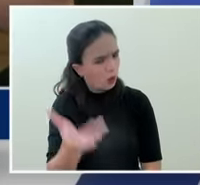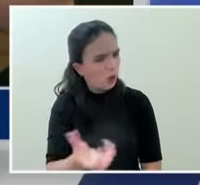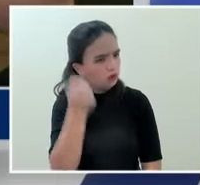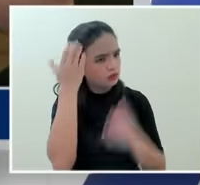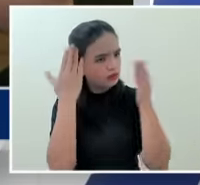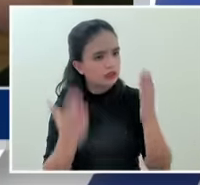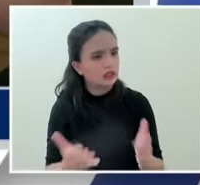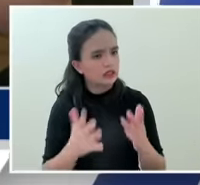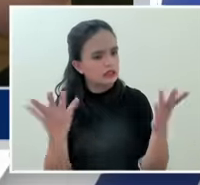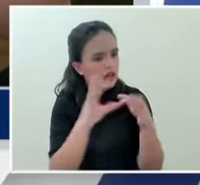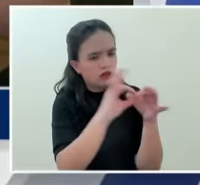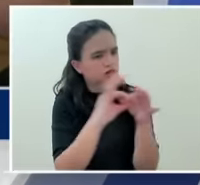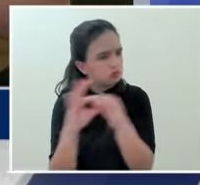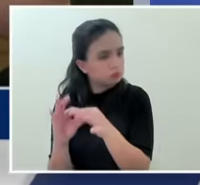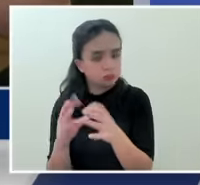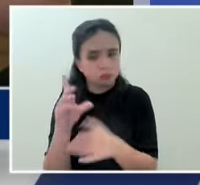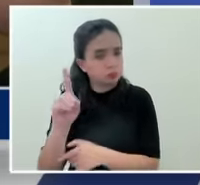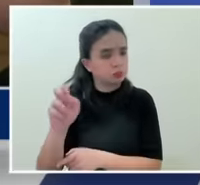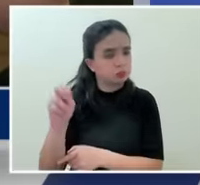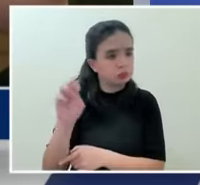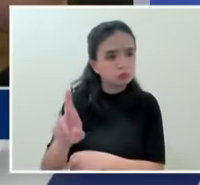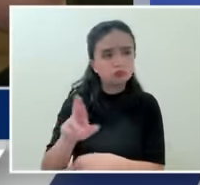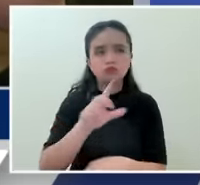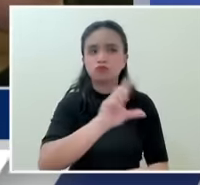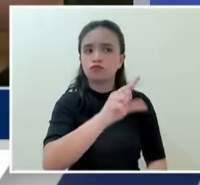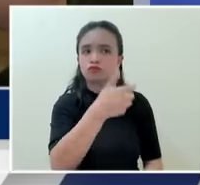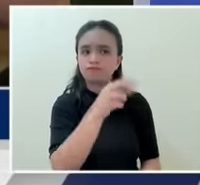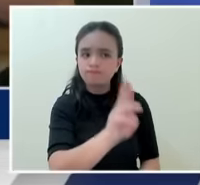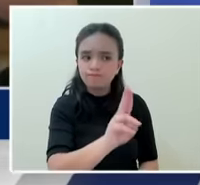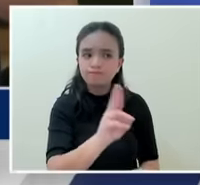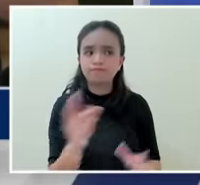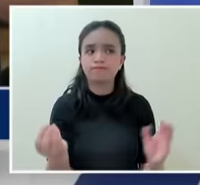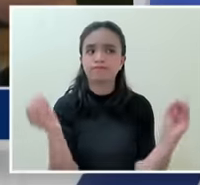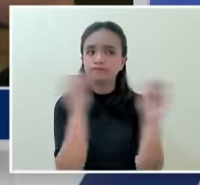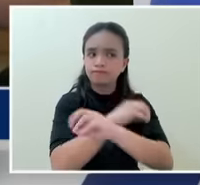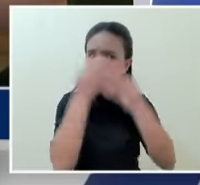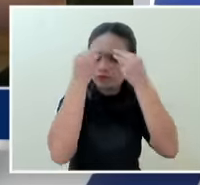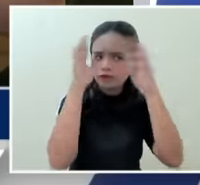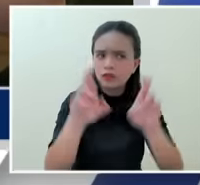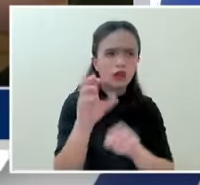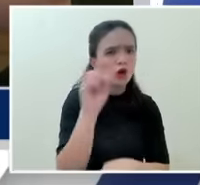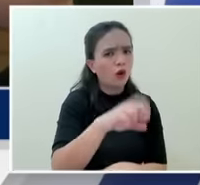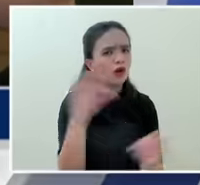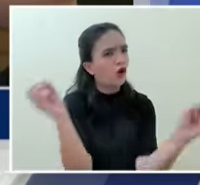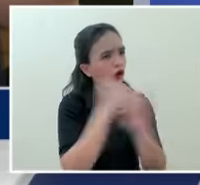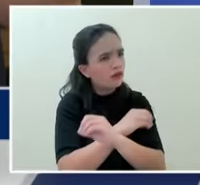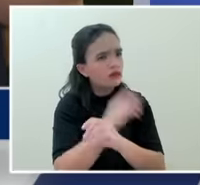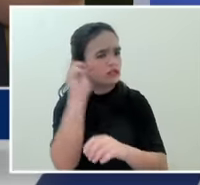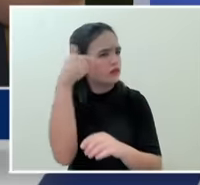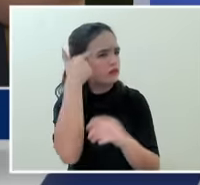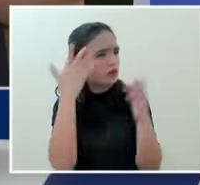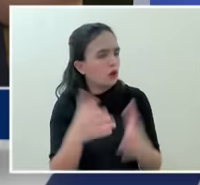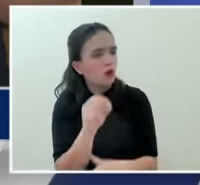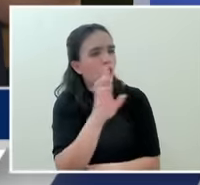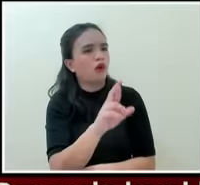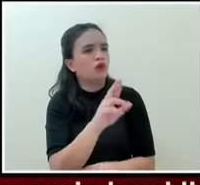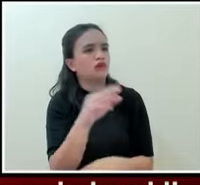saan ang connection niya? Sa DNR, sa local government, sa Office of the Mayor, o sa Office of the Governor, o sa Office ni